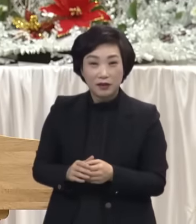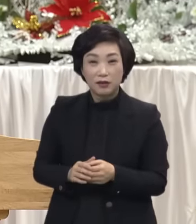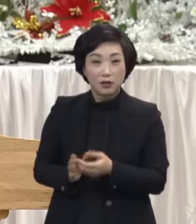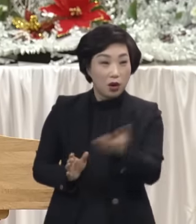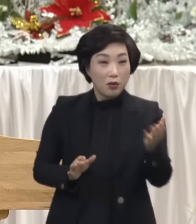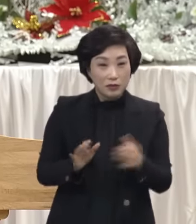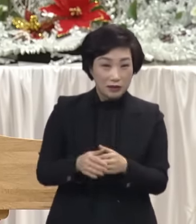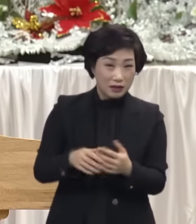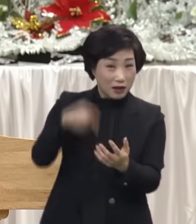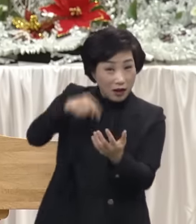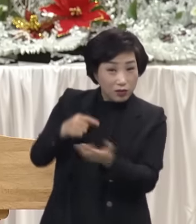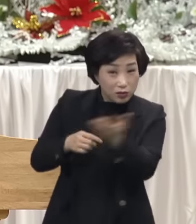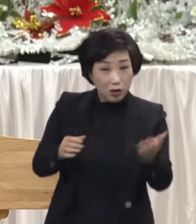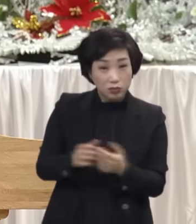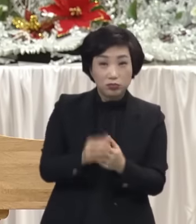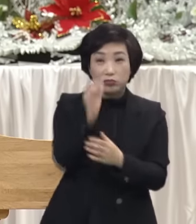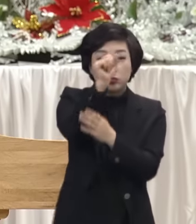열매가 없다?